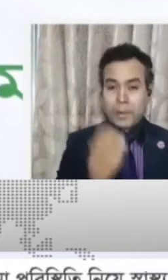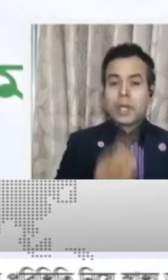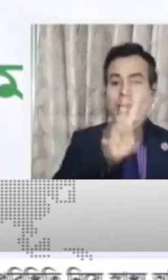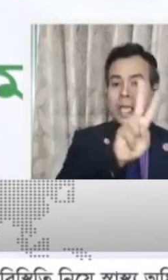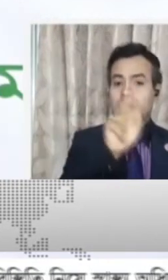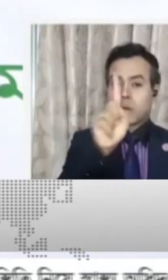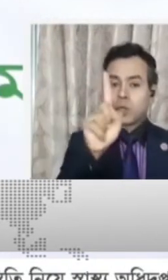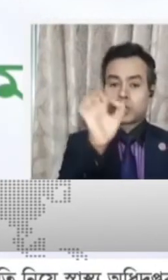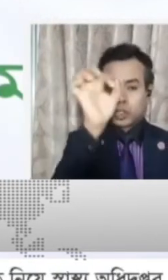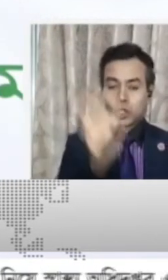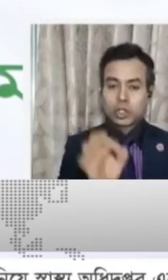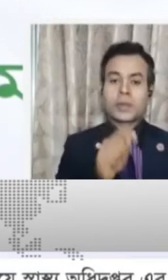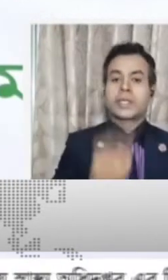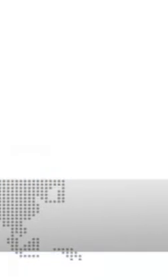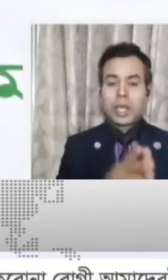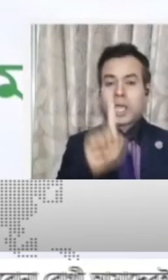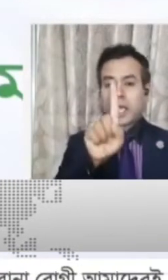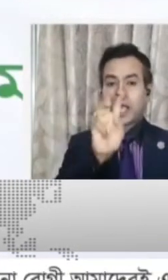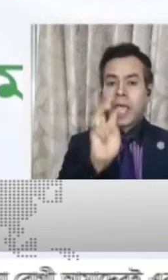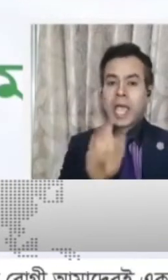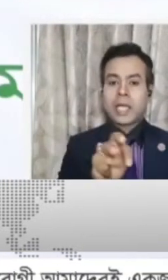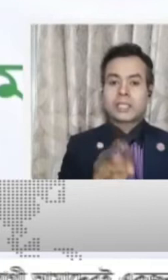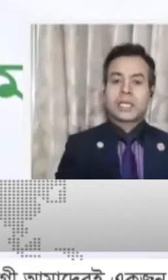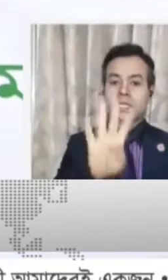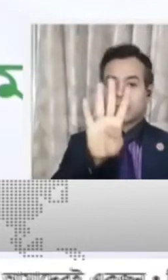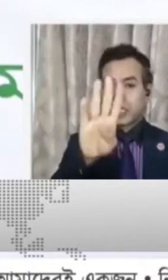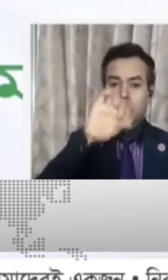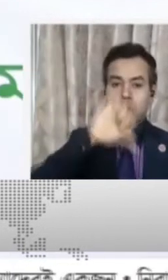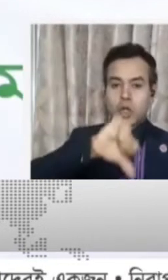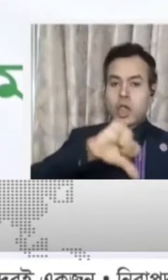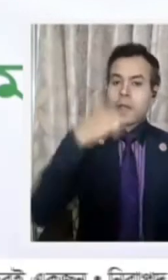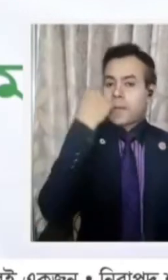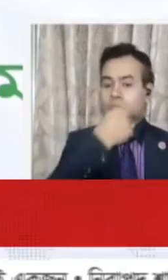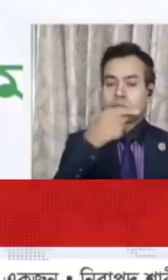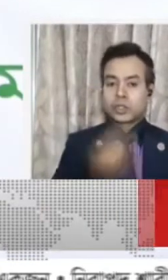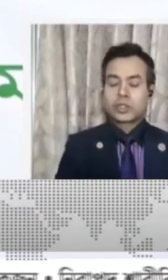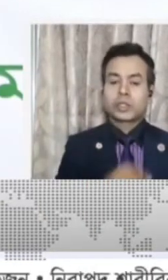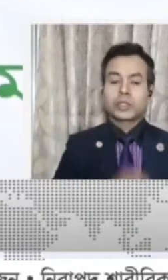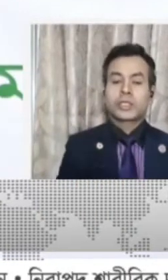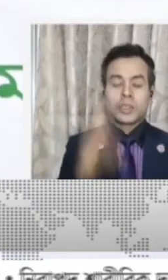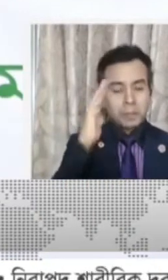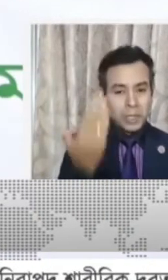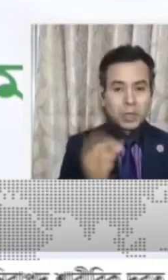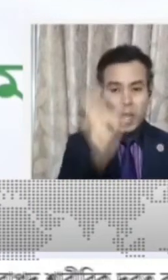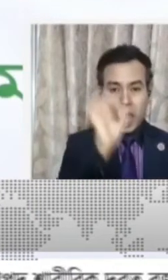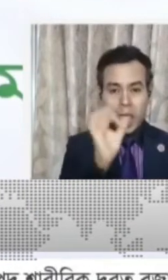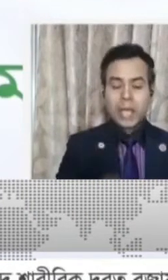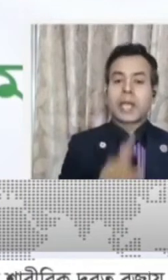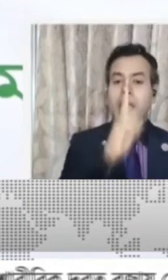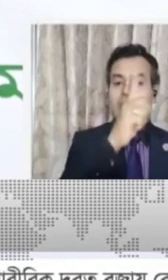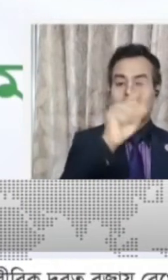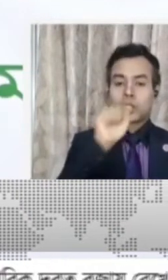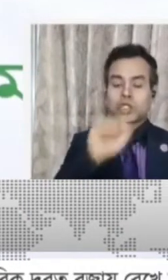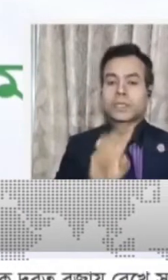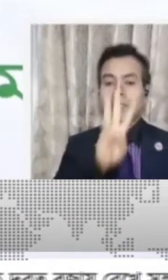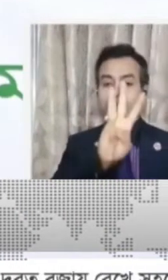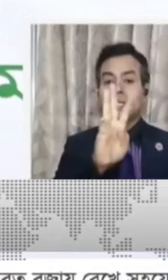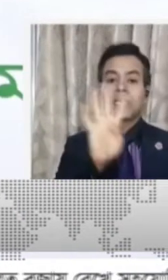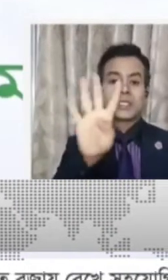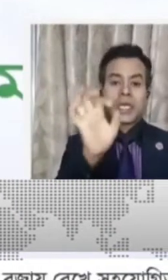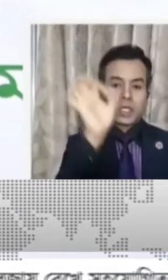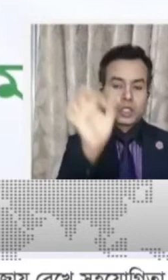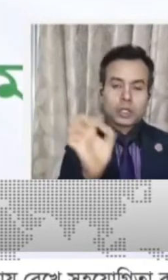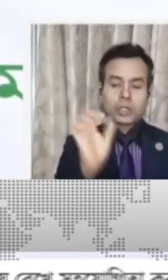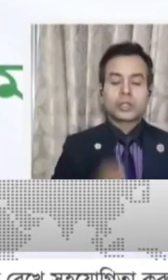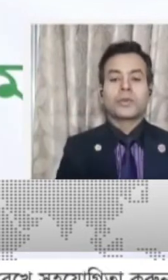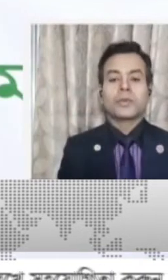হয়েছেন ১৬,৭৪৭ জন। গত চব্বিশ ঘন্টায় মৃত্যুবরণ করেছেন ৩৭ জন, এ পর্যন্ত মৃত্যুবরণ করেছেন ১০৪৯